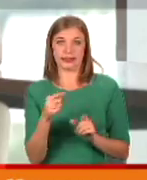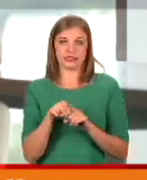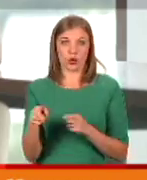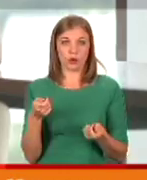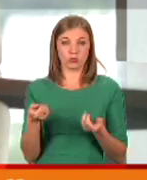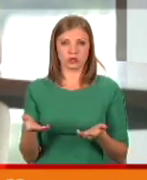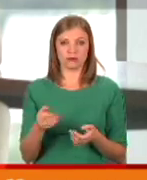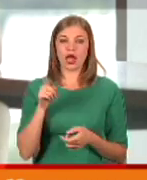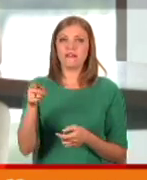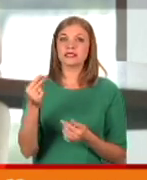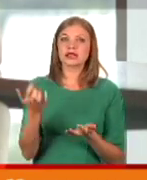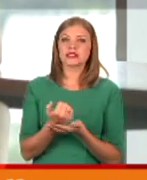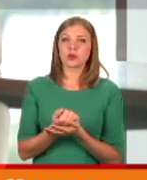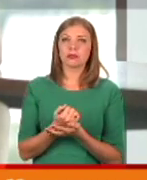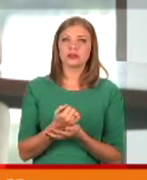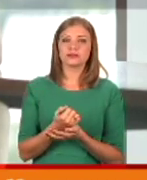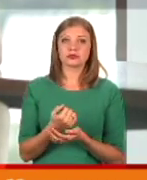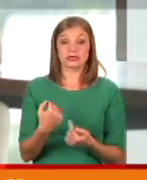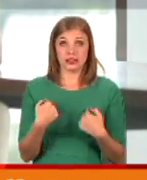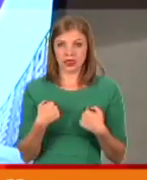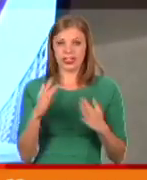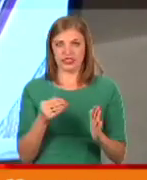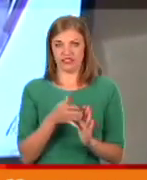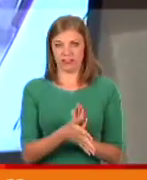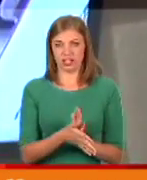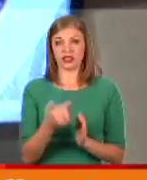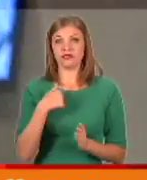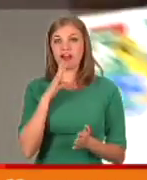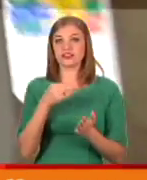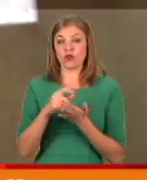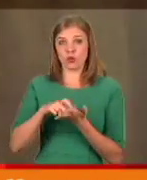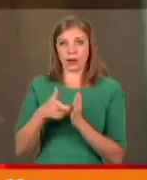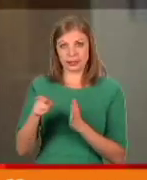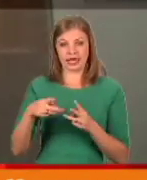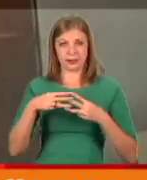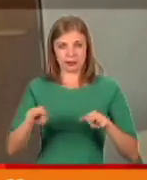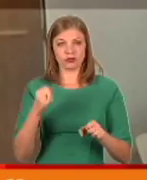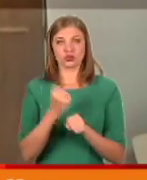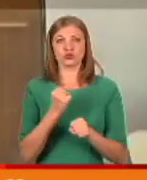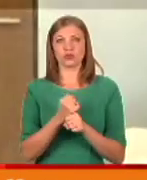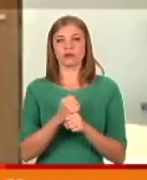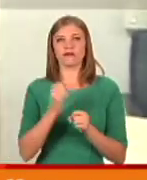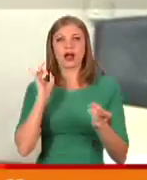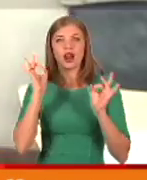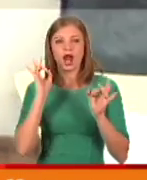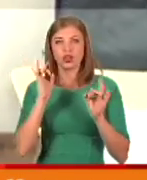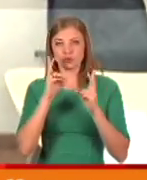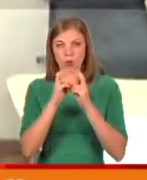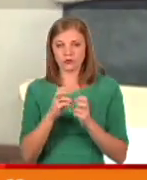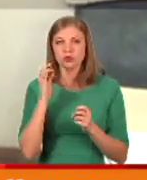посади. А ви скільки заробили на посаді? Я тільки витратив. Я в своєму кабінеті міністерстві зробив радіорозвідку і